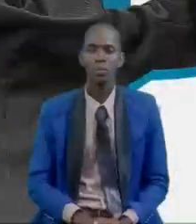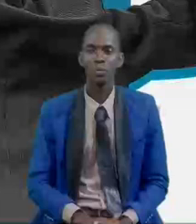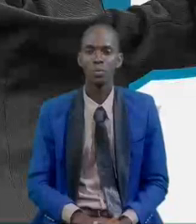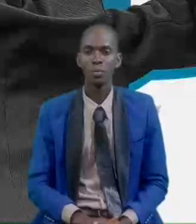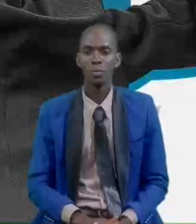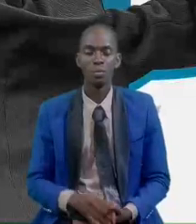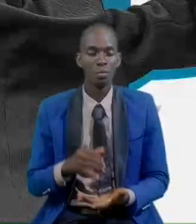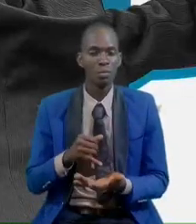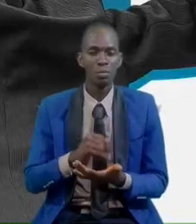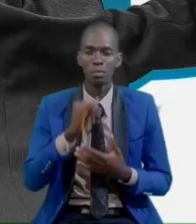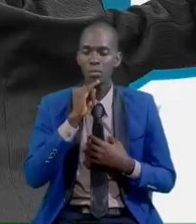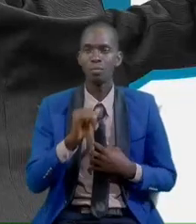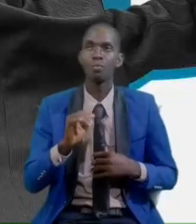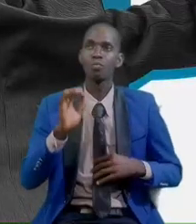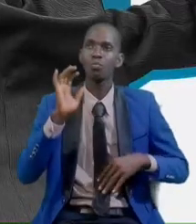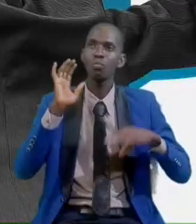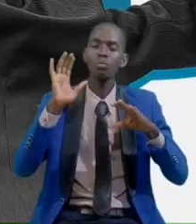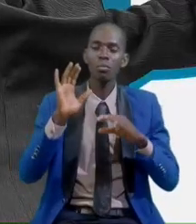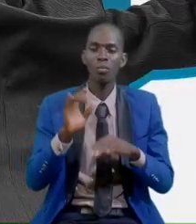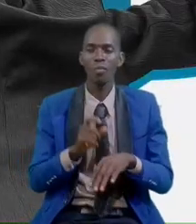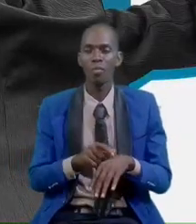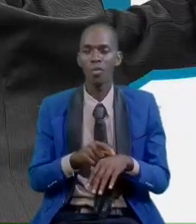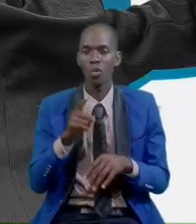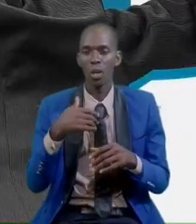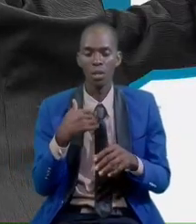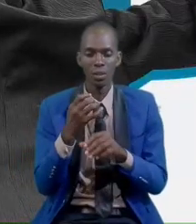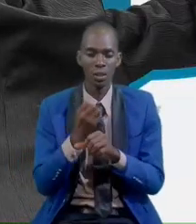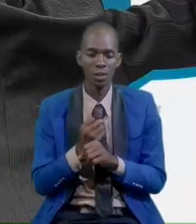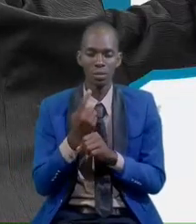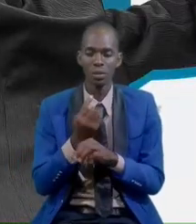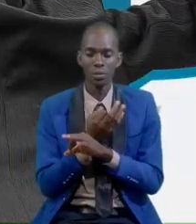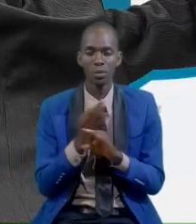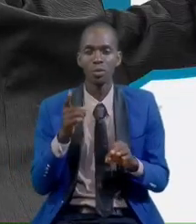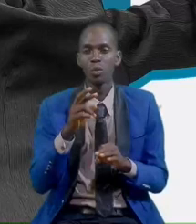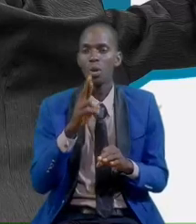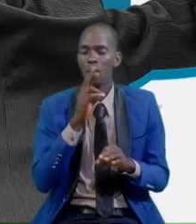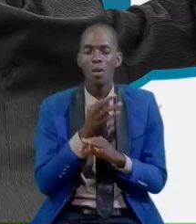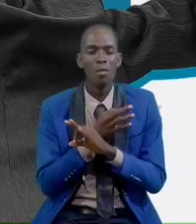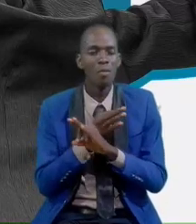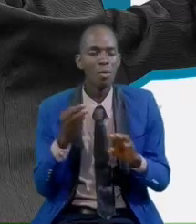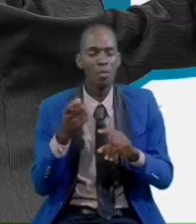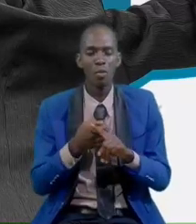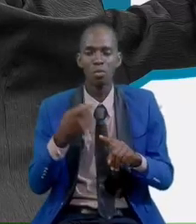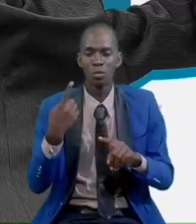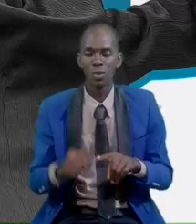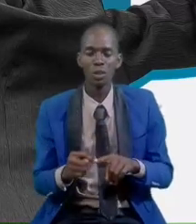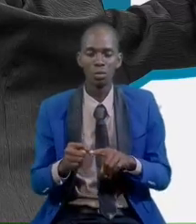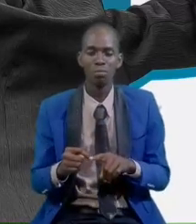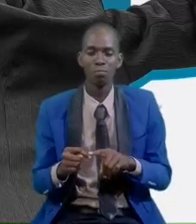C'est un moment merveilleux. Tu as reçu la liberté. Tu es libéré des liens du